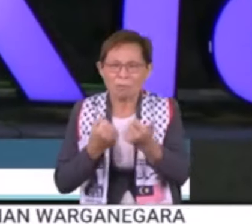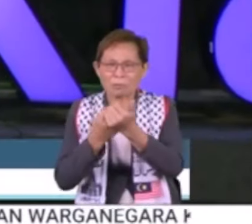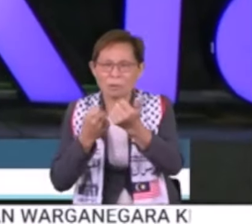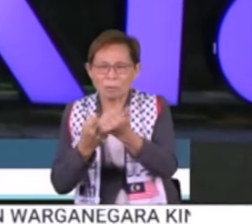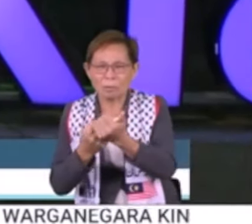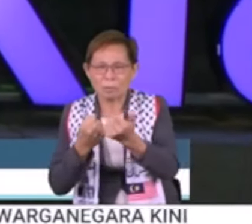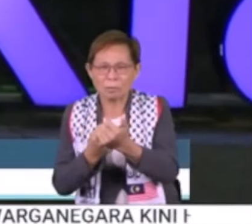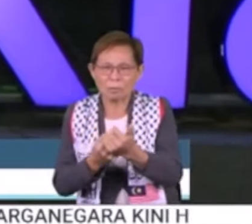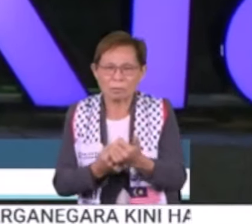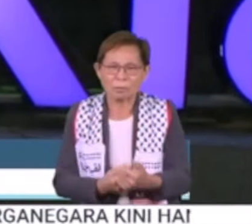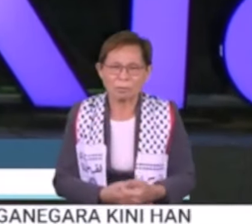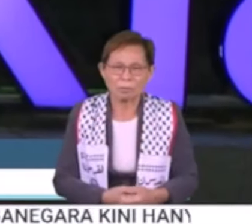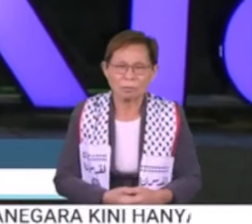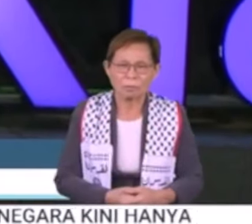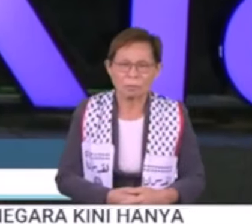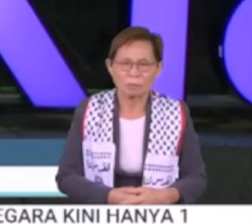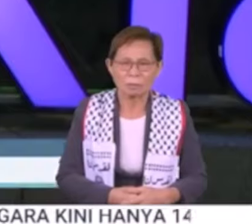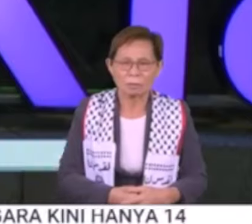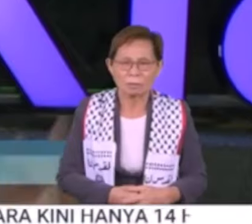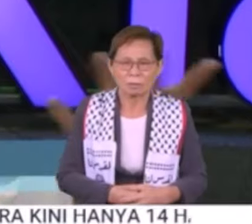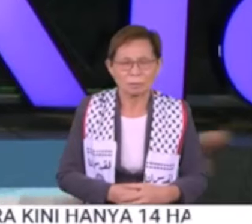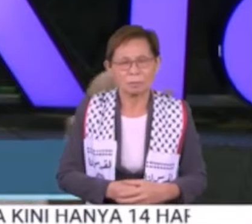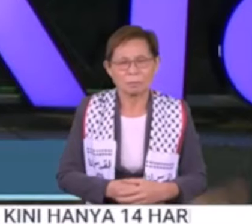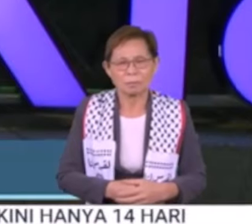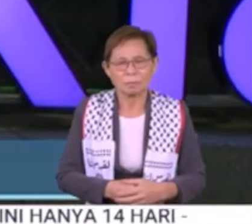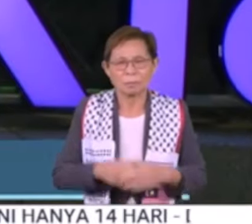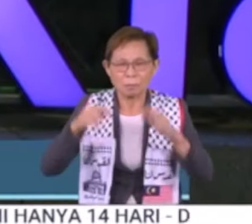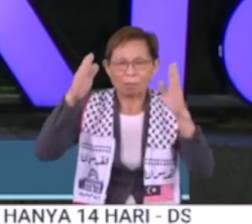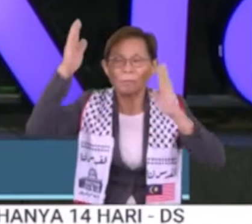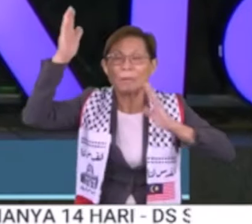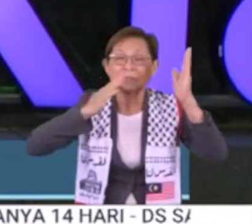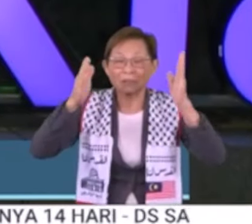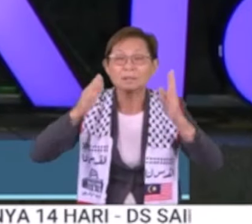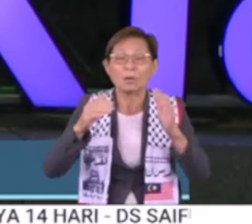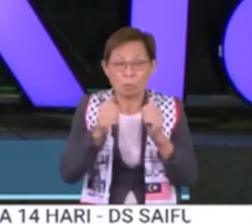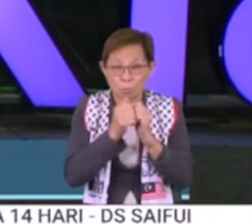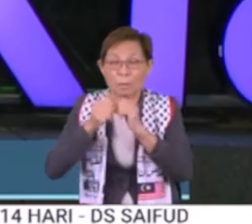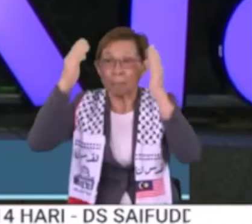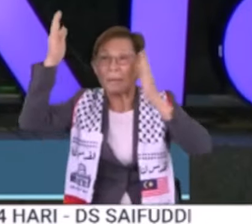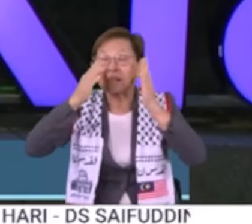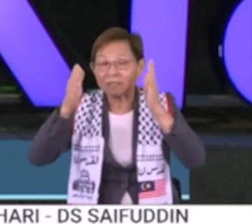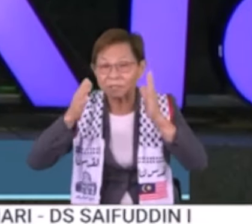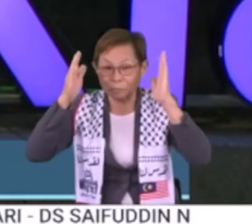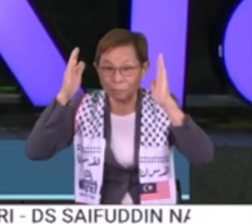supportive, to be honest. I love being in Malaysia and with the Malaysian people.